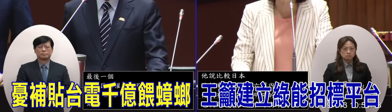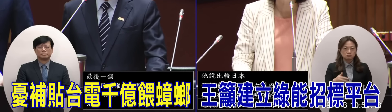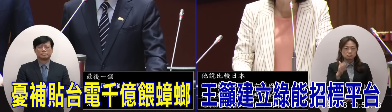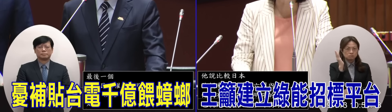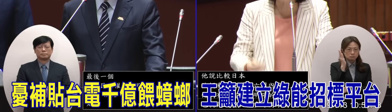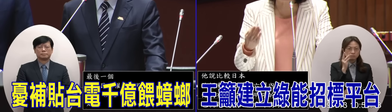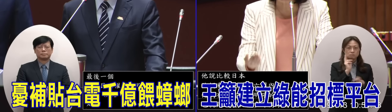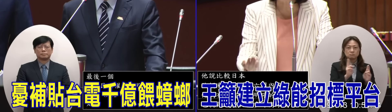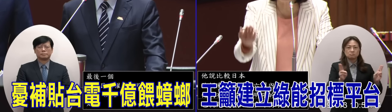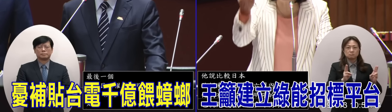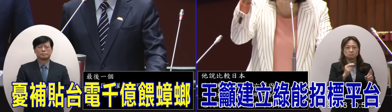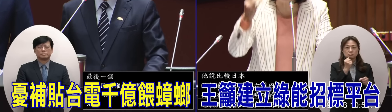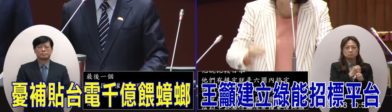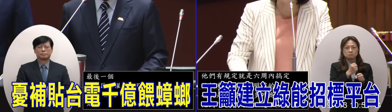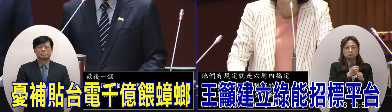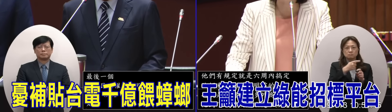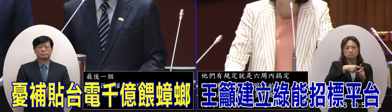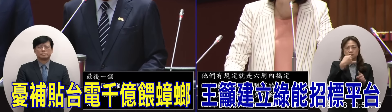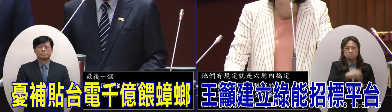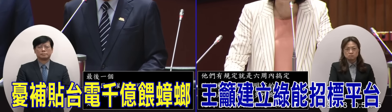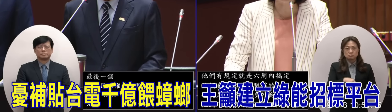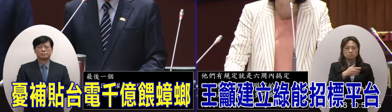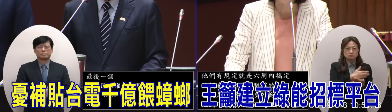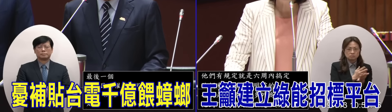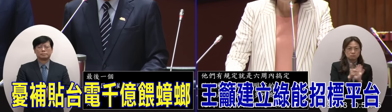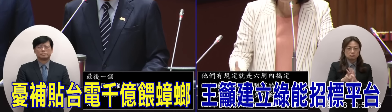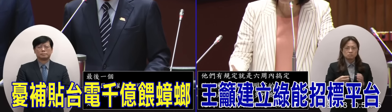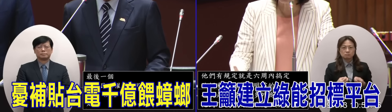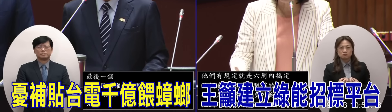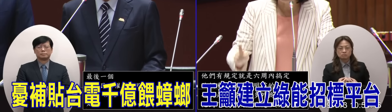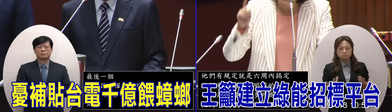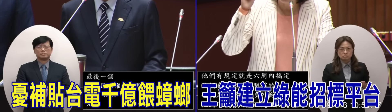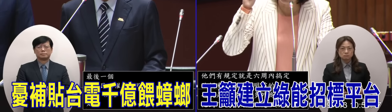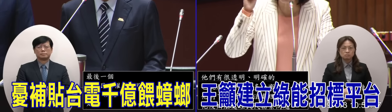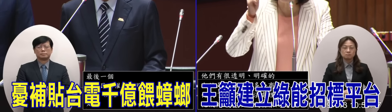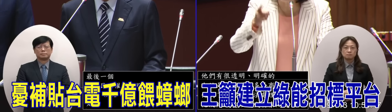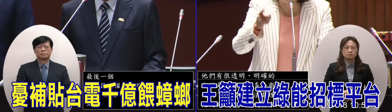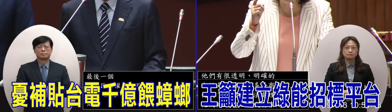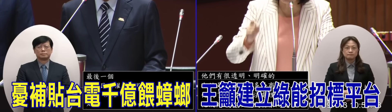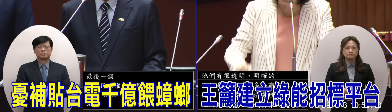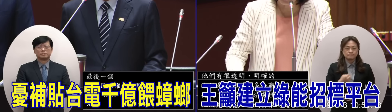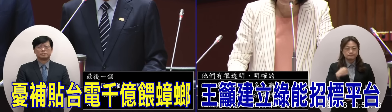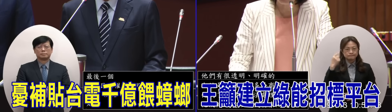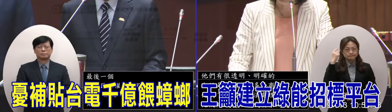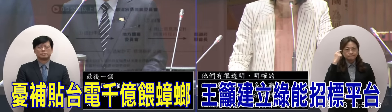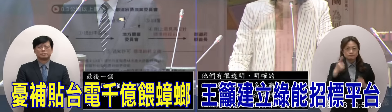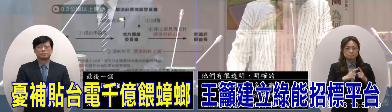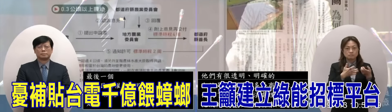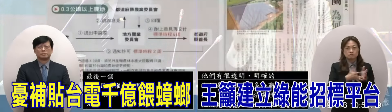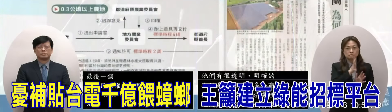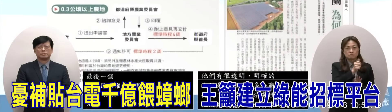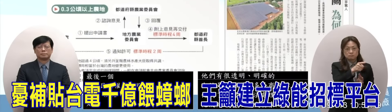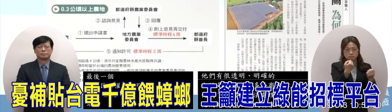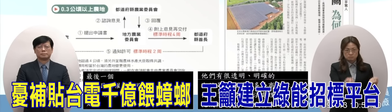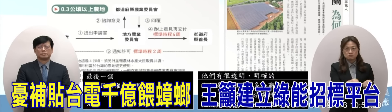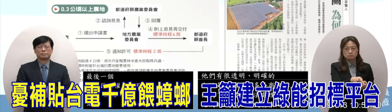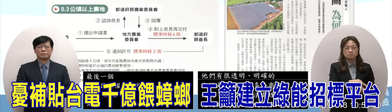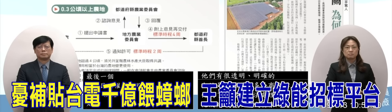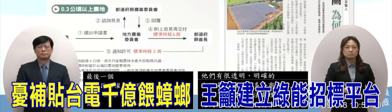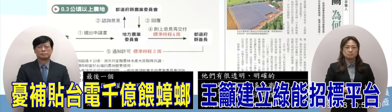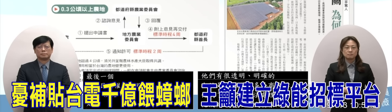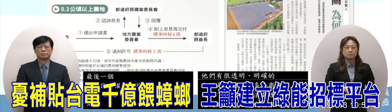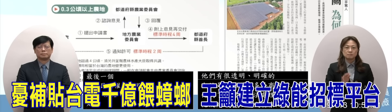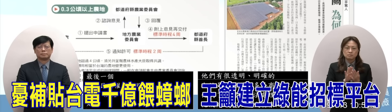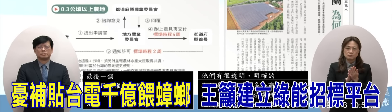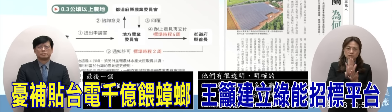不彰啊，整个这样子一个流程几年也都不知道。所以我想郭部长在这边，我们能不能未